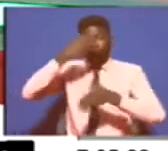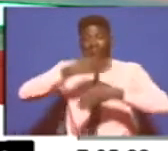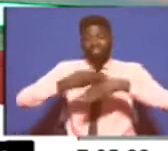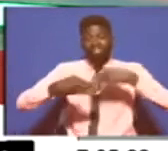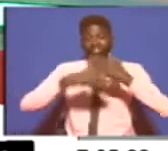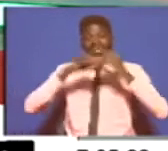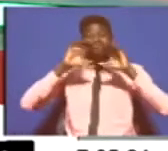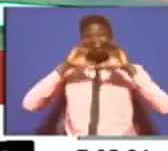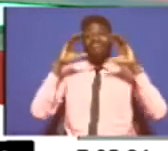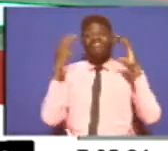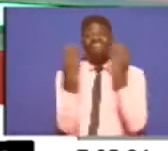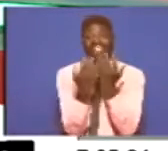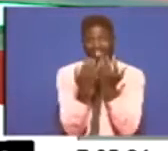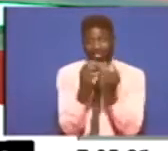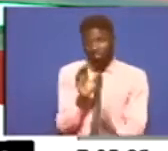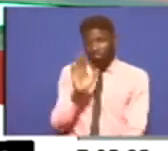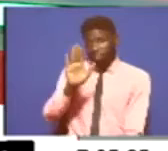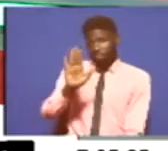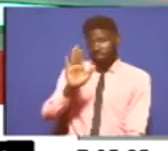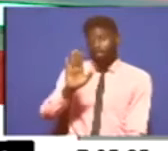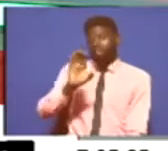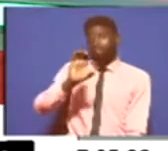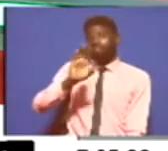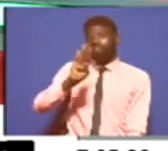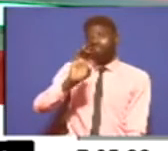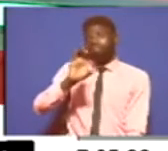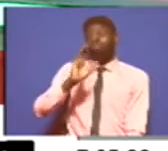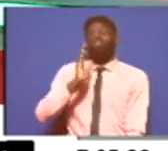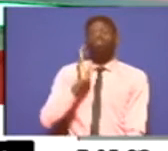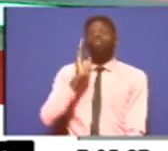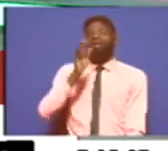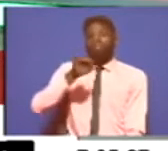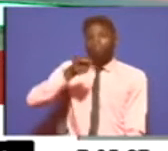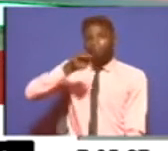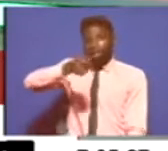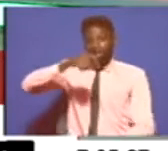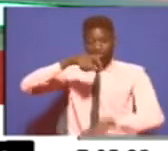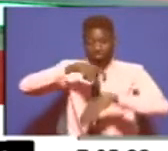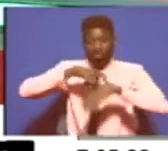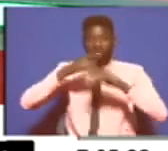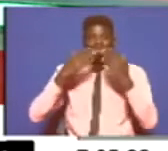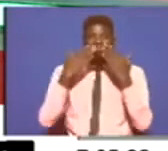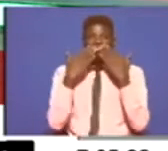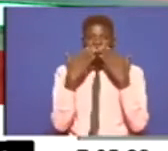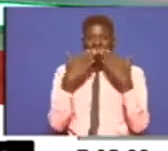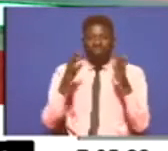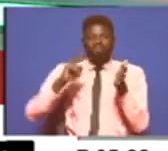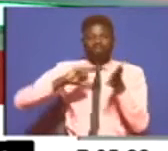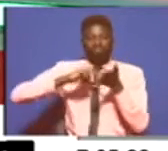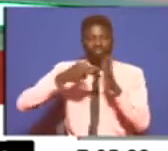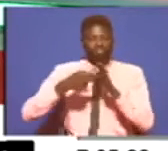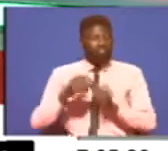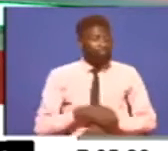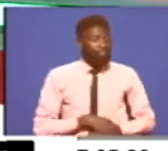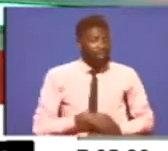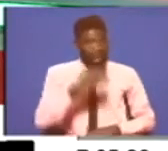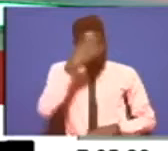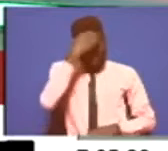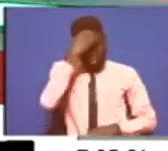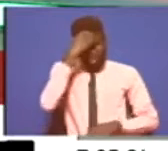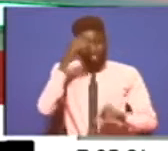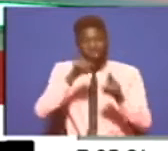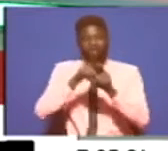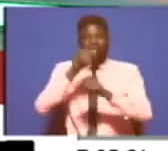wa elimu CBC kwamba watalipwa punde tu watakapokamilisha miradi hiyo. Hata hivyo, Magoha aliwashauri wanakandarasi